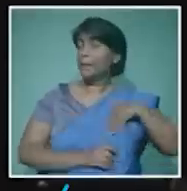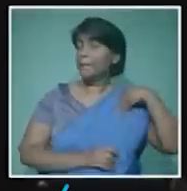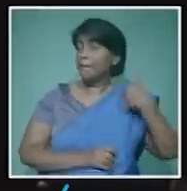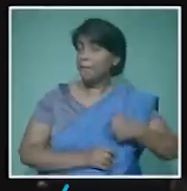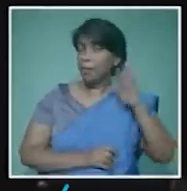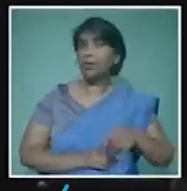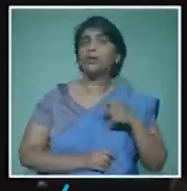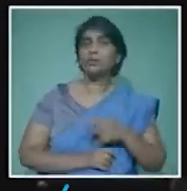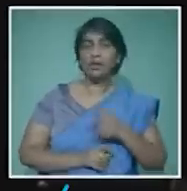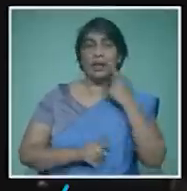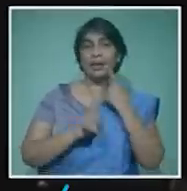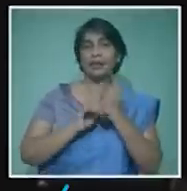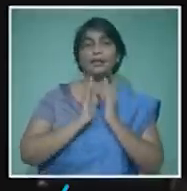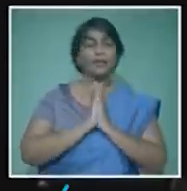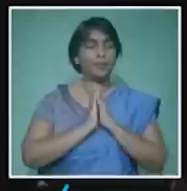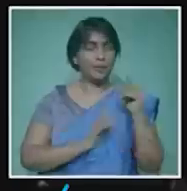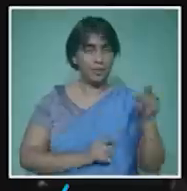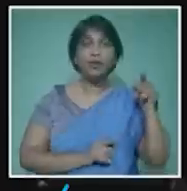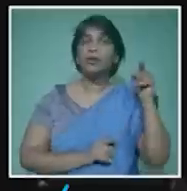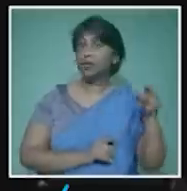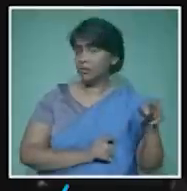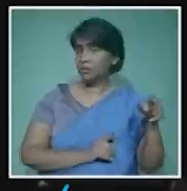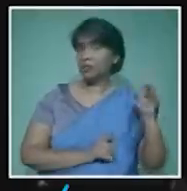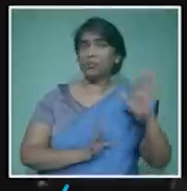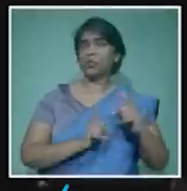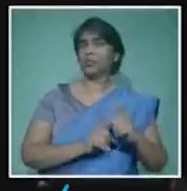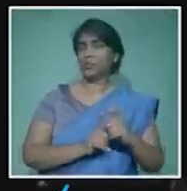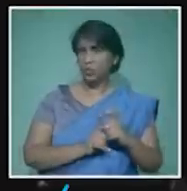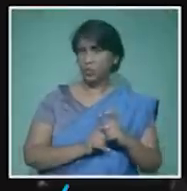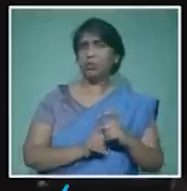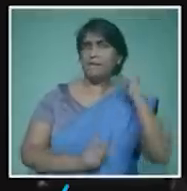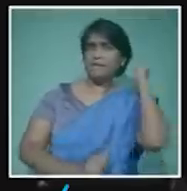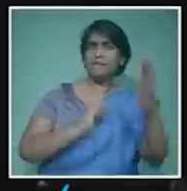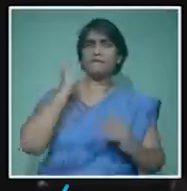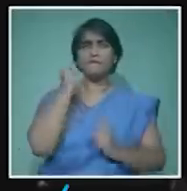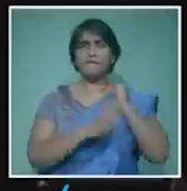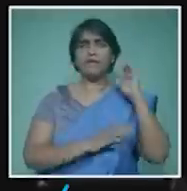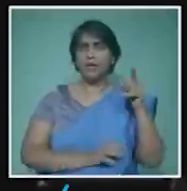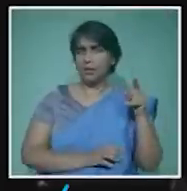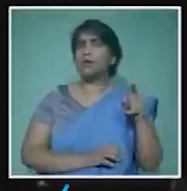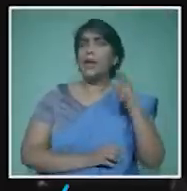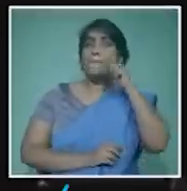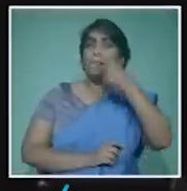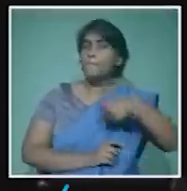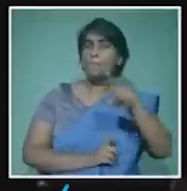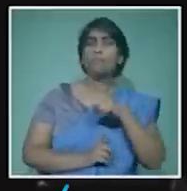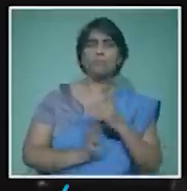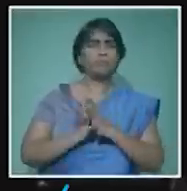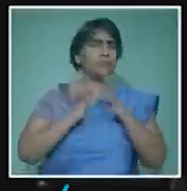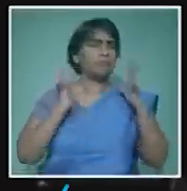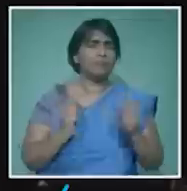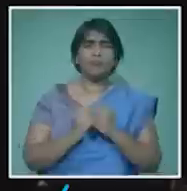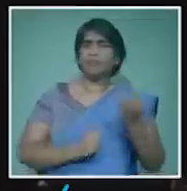තමයි ශ්‍රී දළදා වහන්සේ කියන්නේ. ඒ ස්ථානයට දැඩි ලෙස වාක් ප්‍රහාර එල්ල කරමින් ජනතාව විශාල